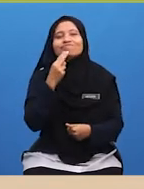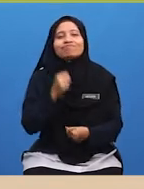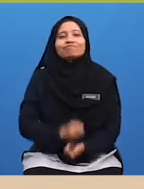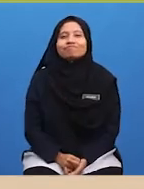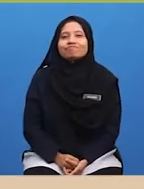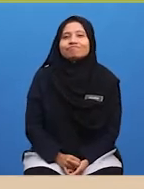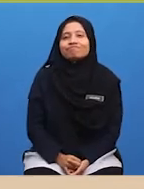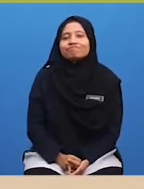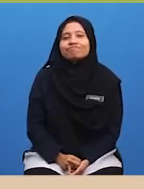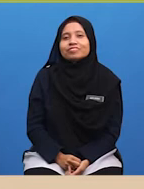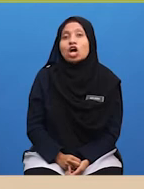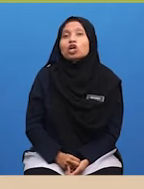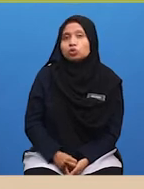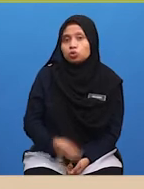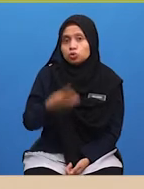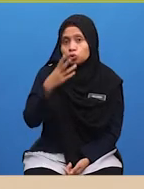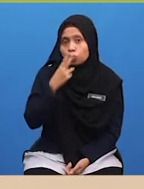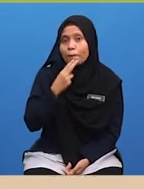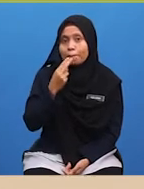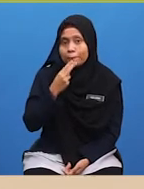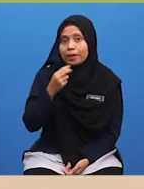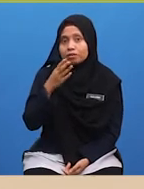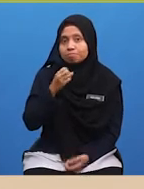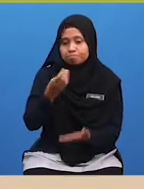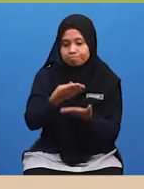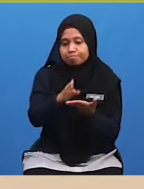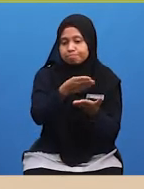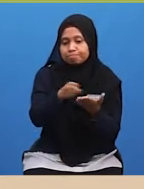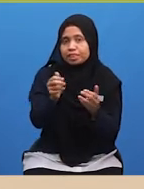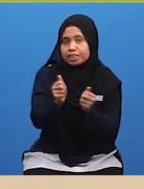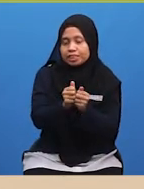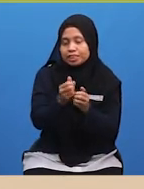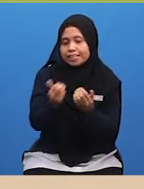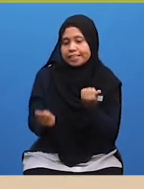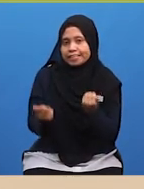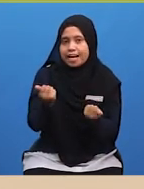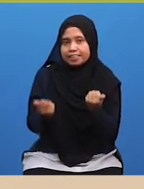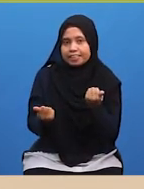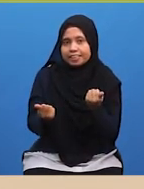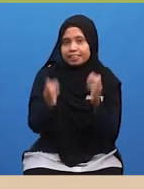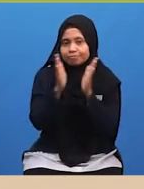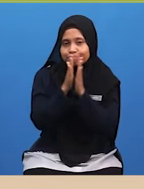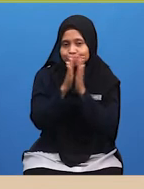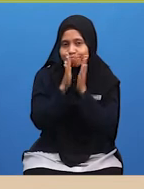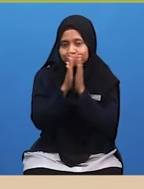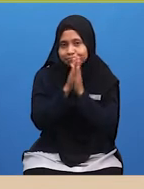Comel. Si Comel dapat membahagikan dengan sama rata. Beri tepukan untuk si